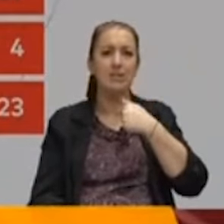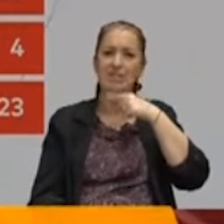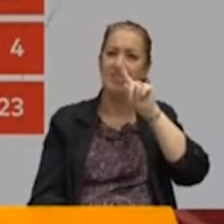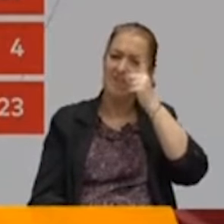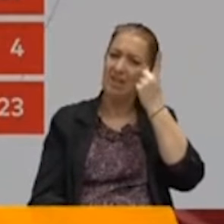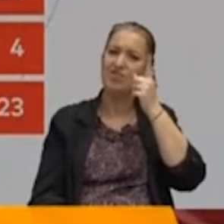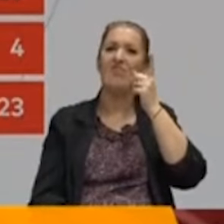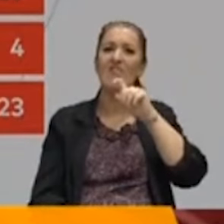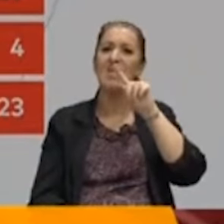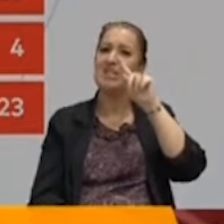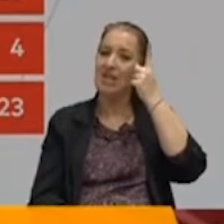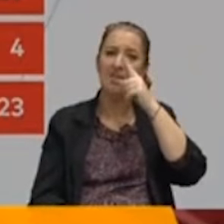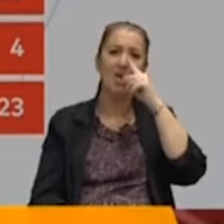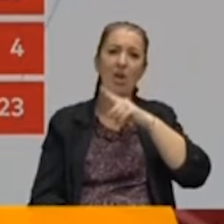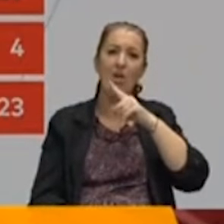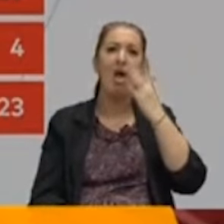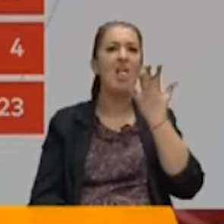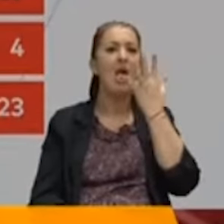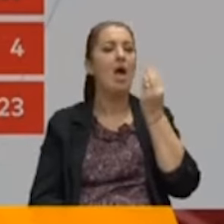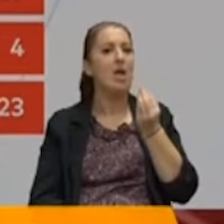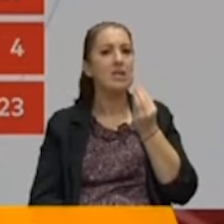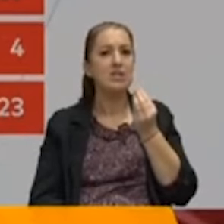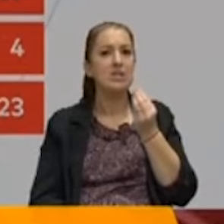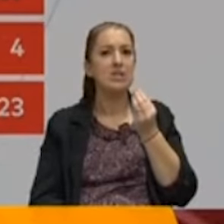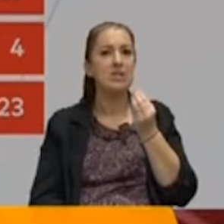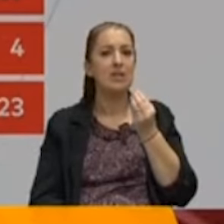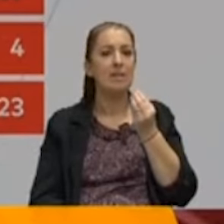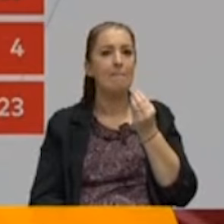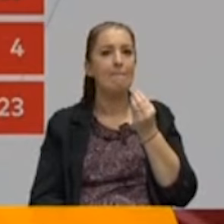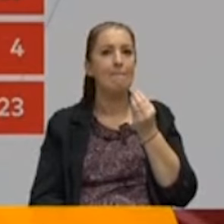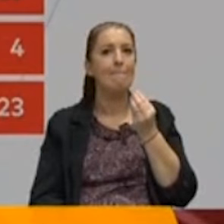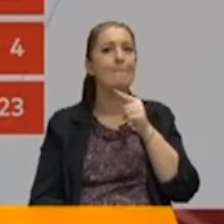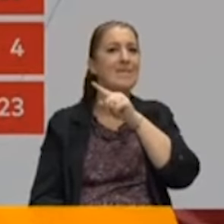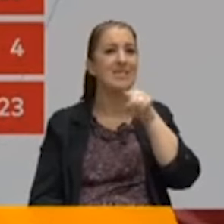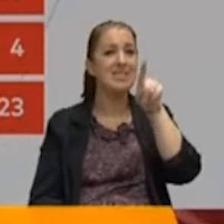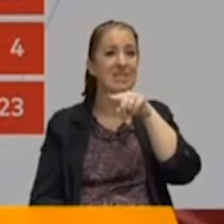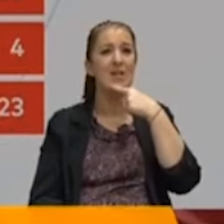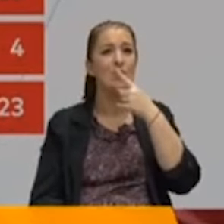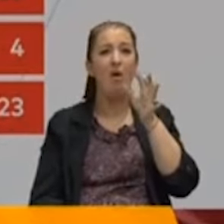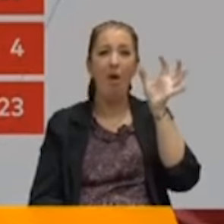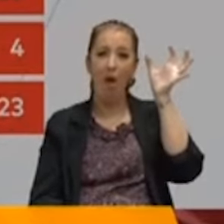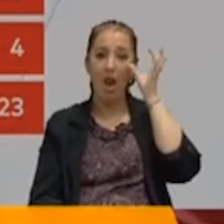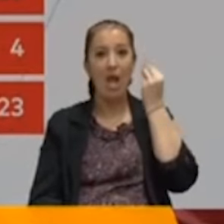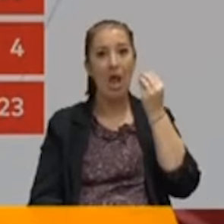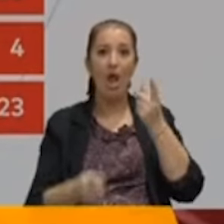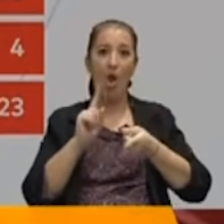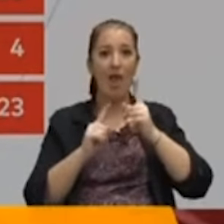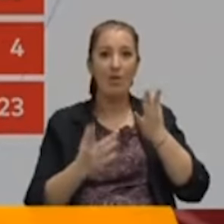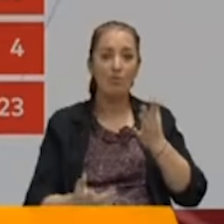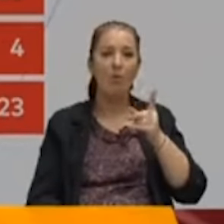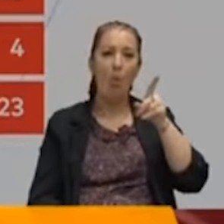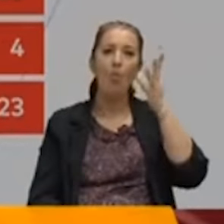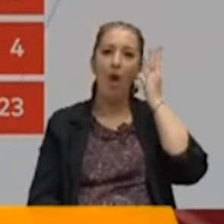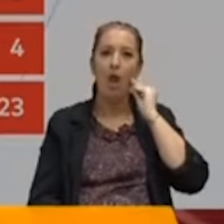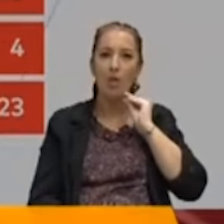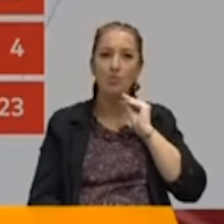sadece ve sadece ve inanıyoruz ki daha iyisini, ki siz de diyorsunuz ya algıyı iyi yönetiyorsunuz, oradan anlaşılıyor